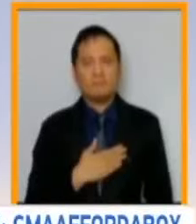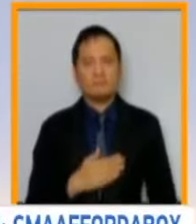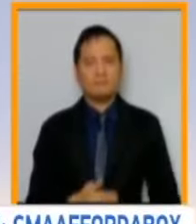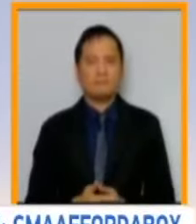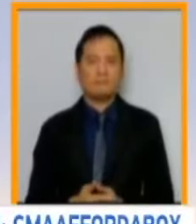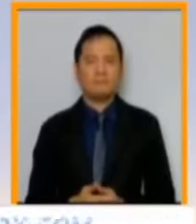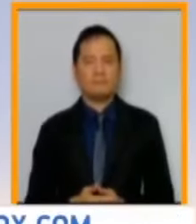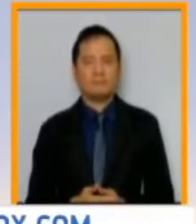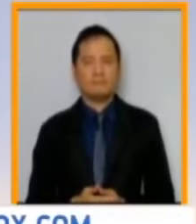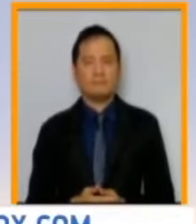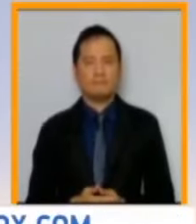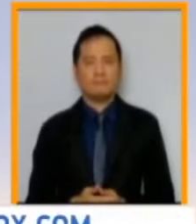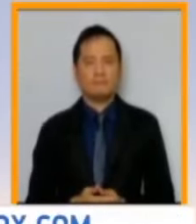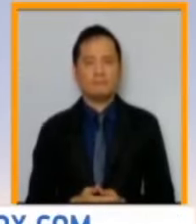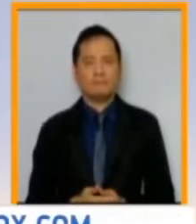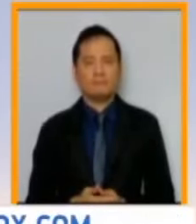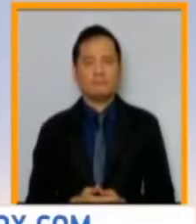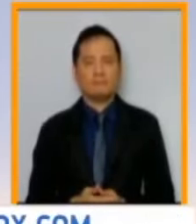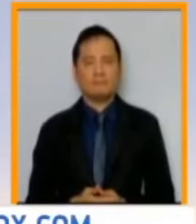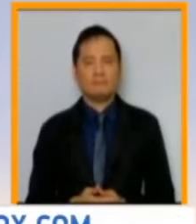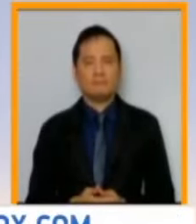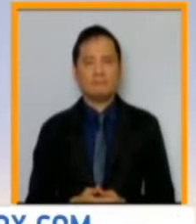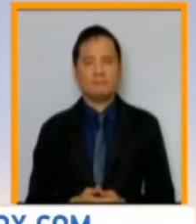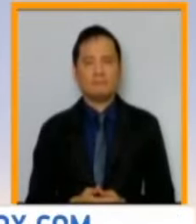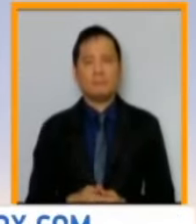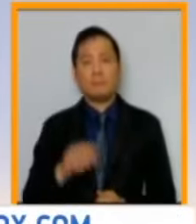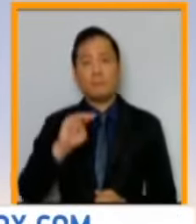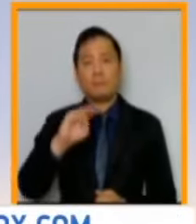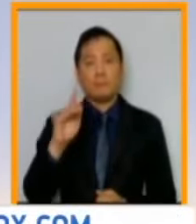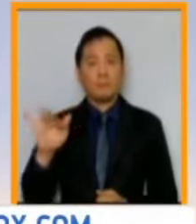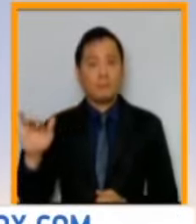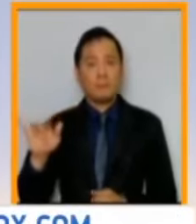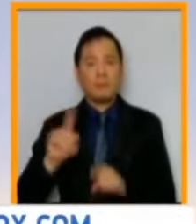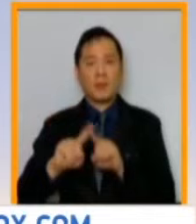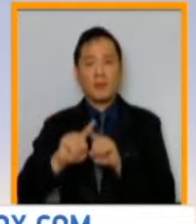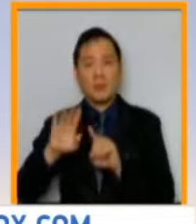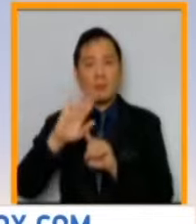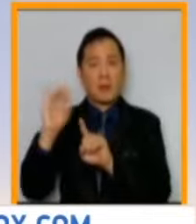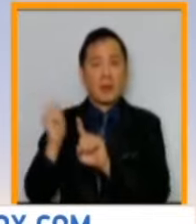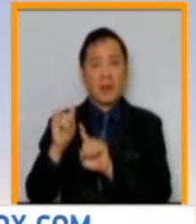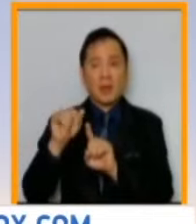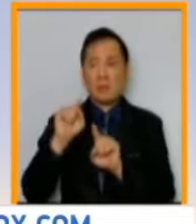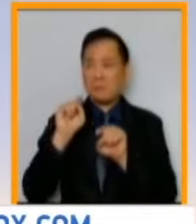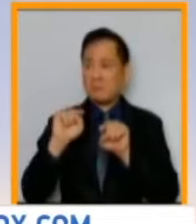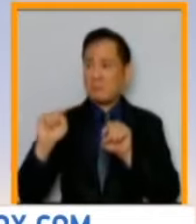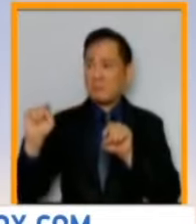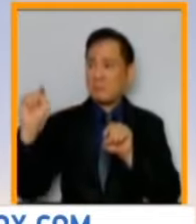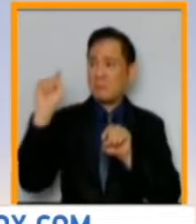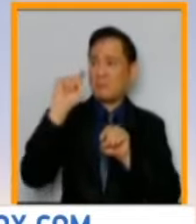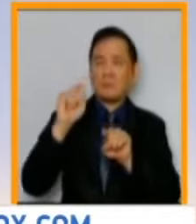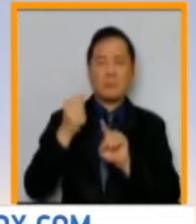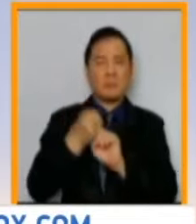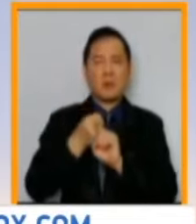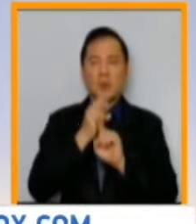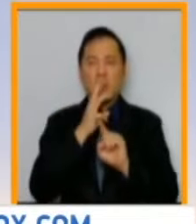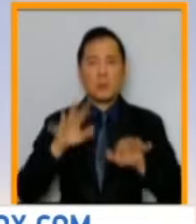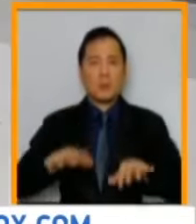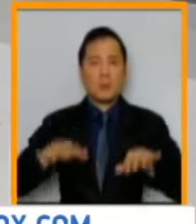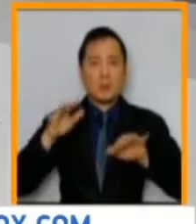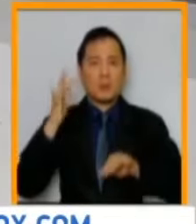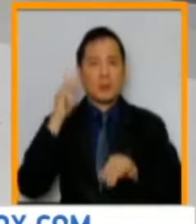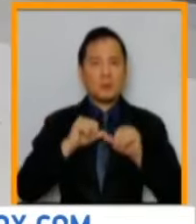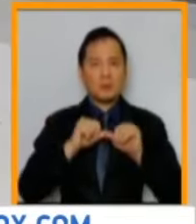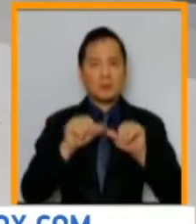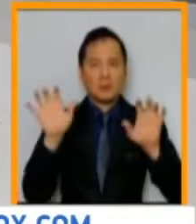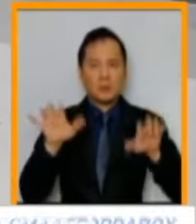Ilang barangay sa Medina, Misamis Oriental ang binaha, bunsod ng halos walang tigil na pag-ulan. Ang detalye ng balitang yan at iba pa mula